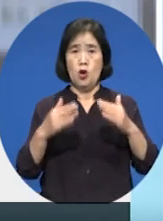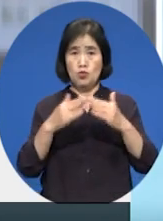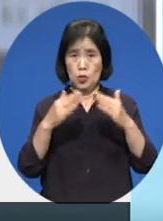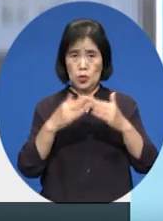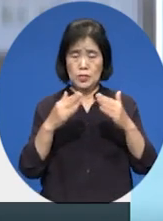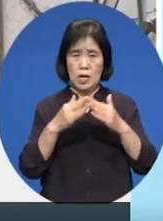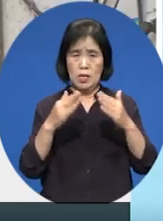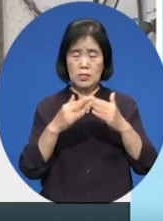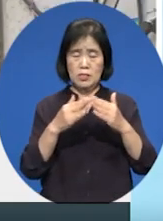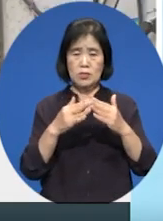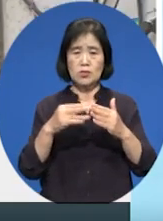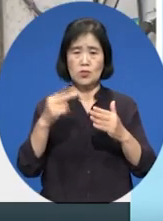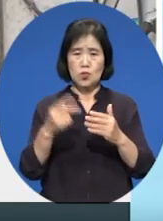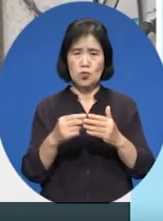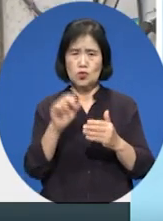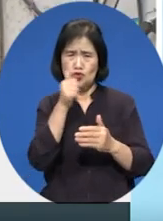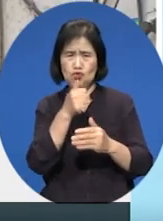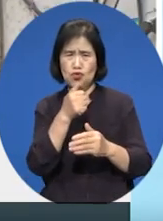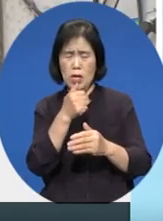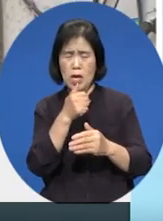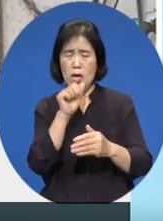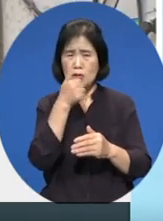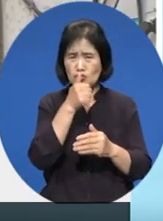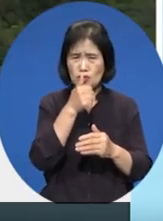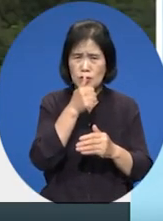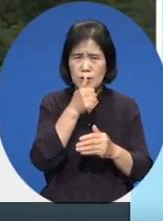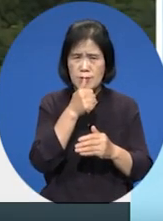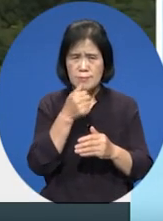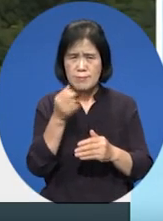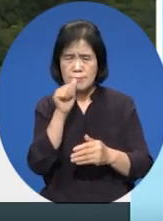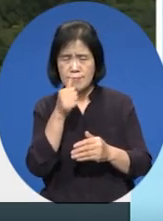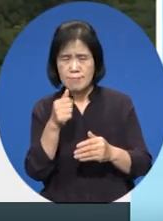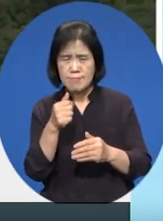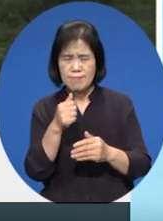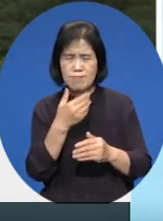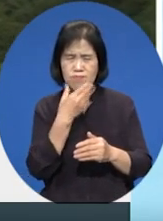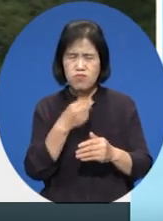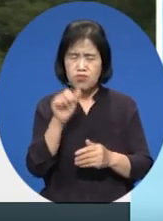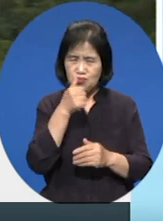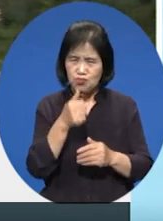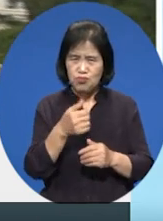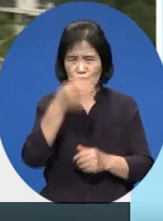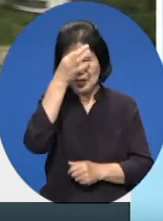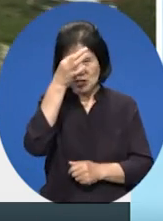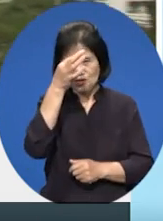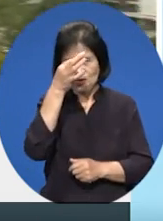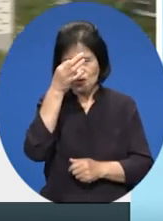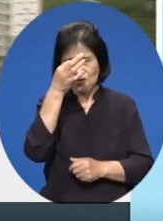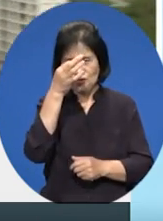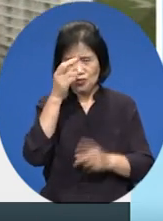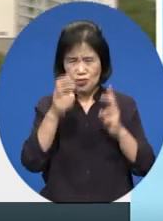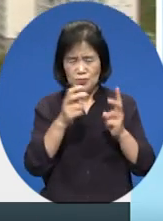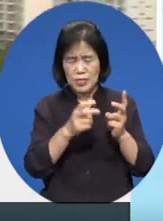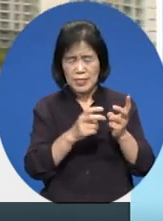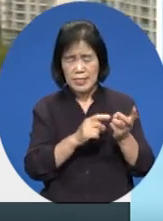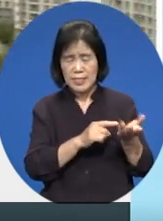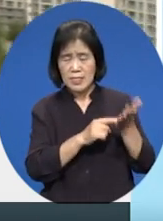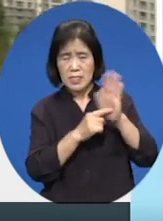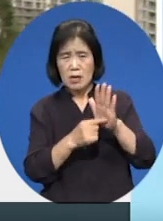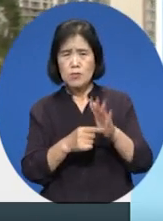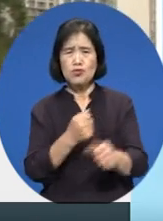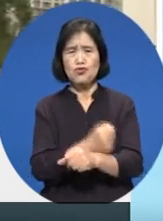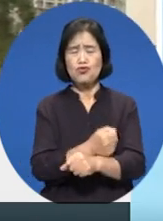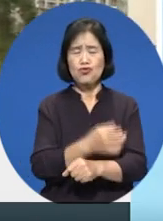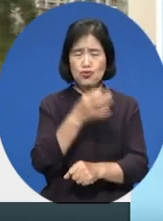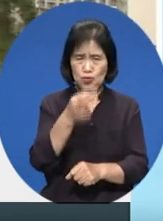어떤 전통산업 역시, 부동산 중개업이라는 전통산업 역시 사실은 이제 그런 어떤 부동산 기술 기업들이 등장을 하면서